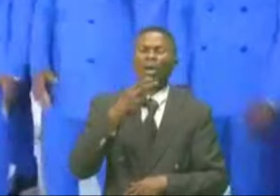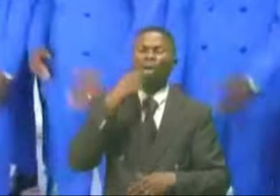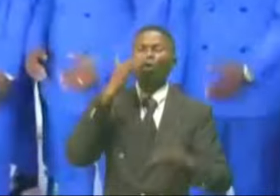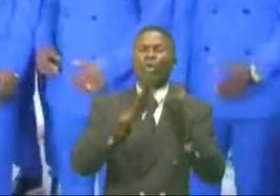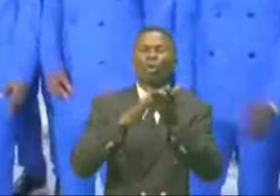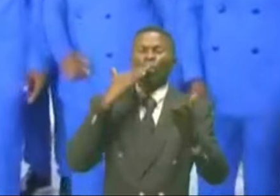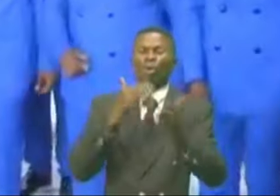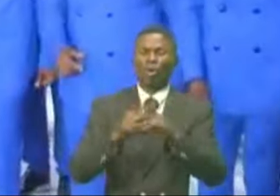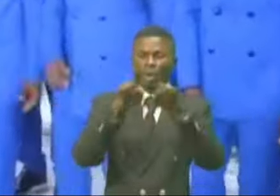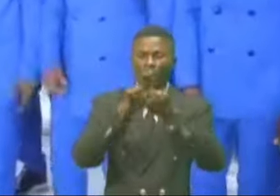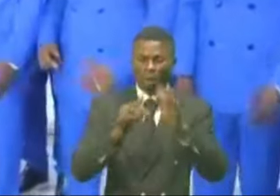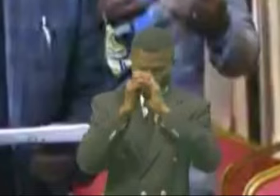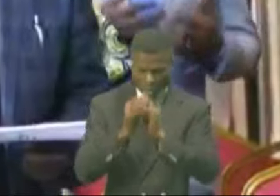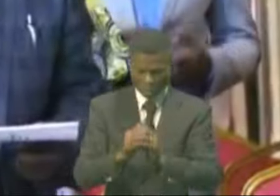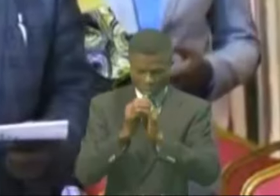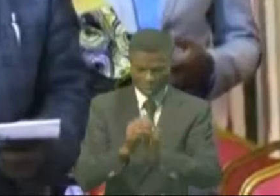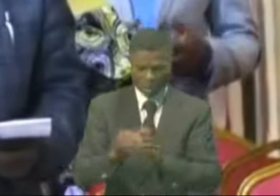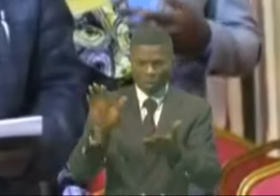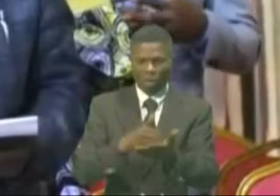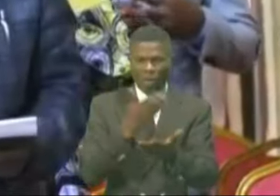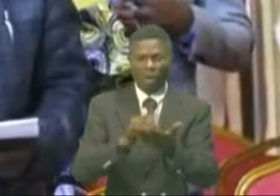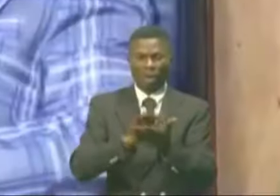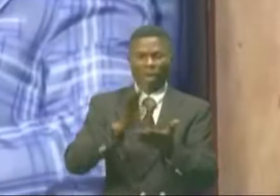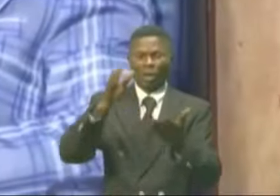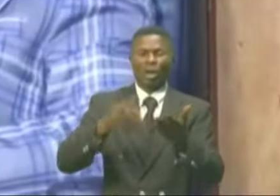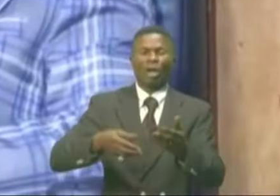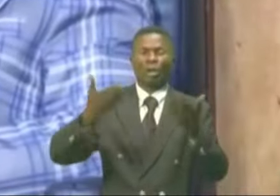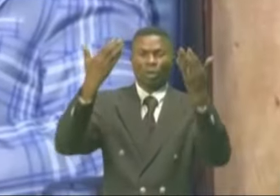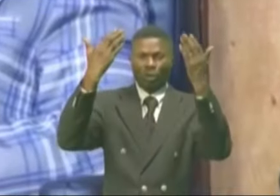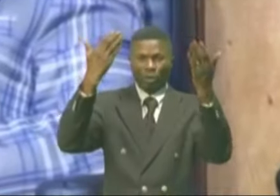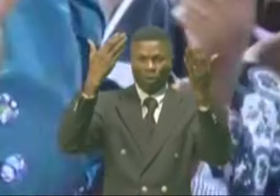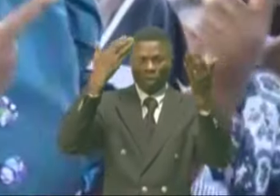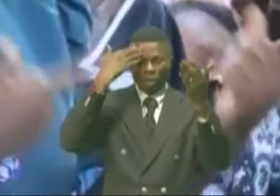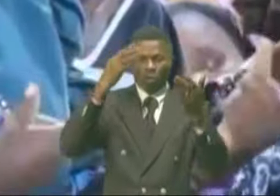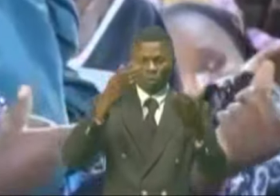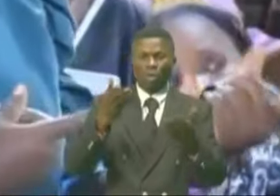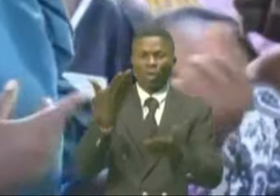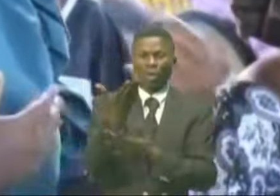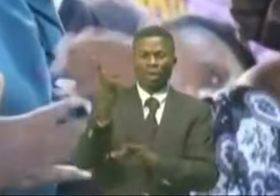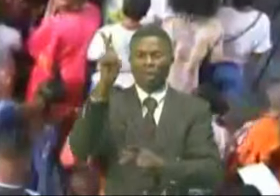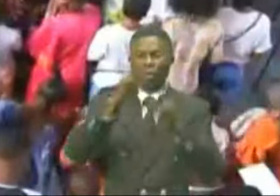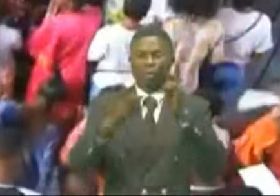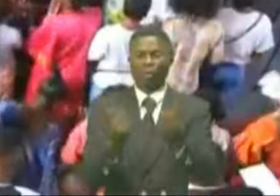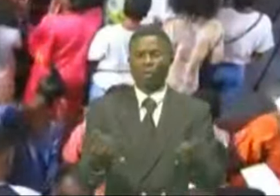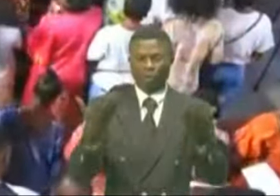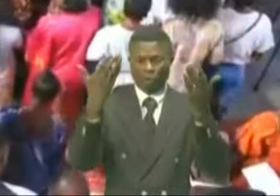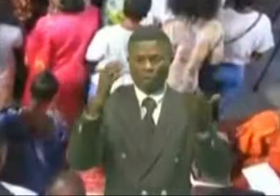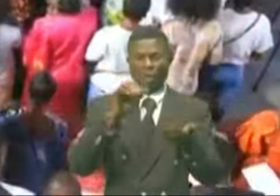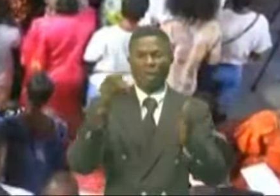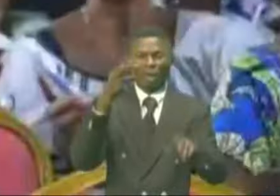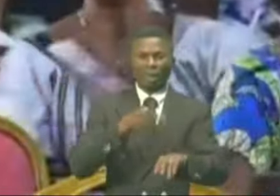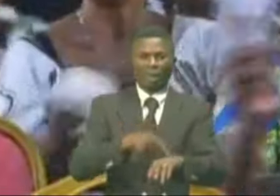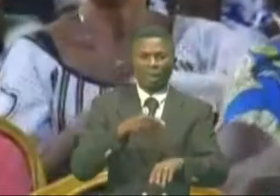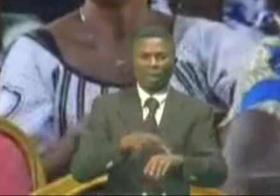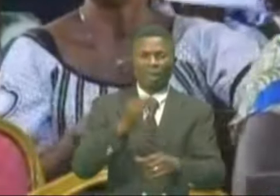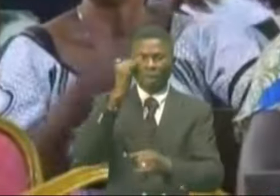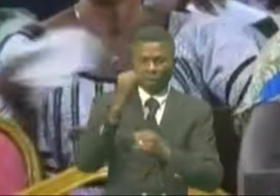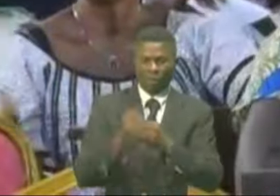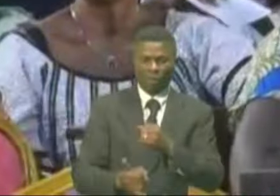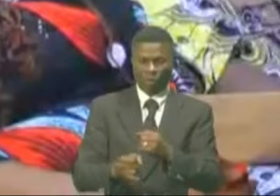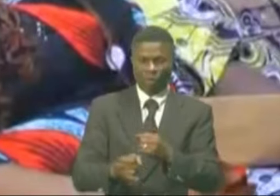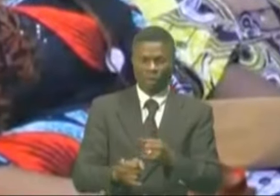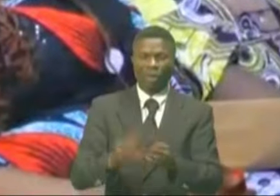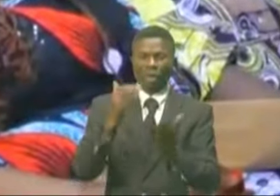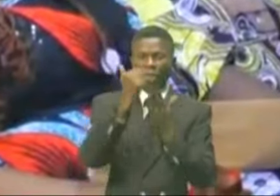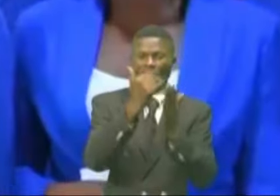et de l'adoration par des cantiques à la gloire du Très-Haut pour éveiller les peuples des dieux sur les signes du temps de la fin. Avec un